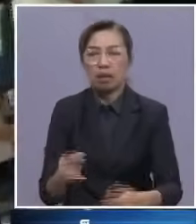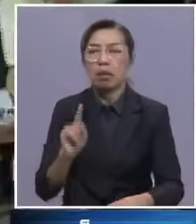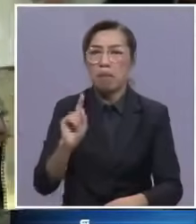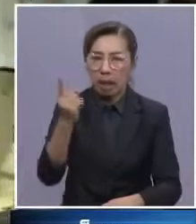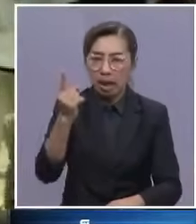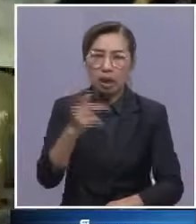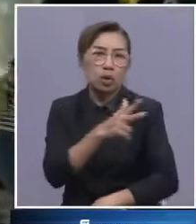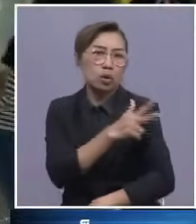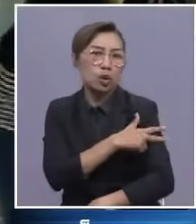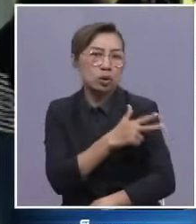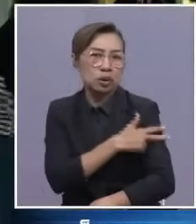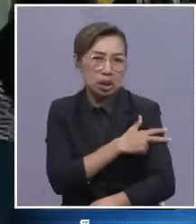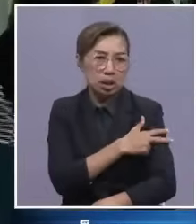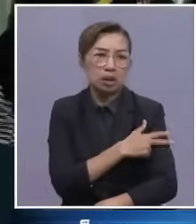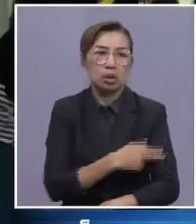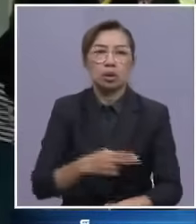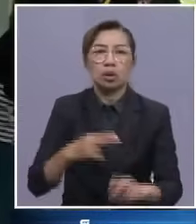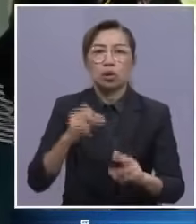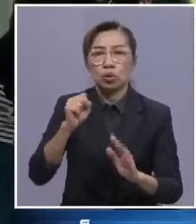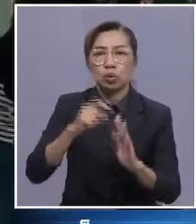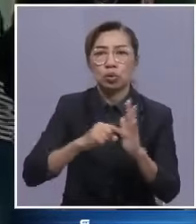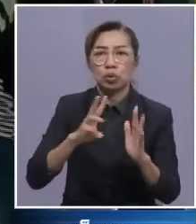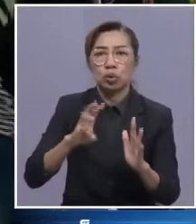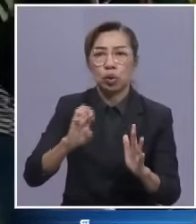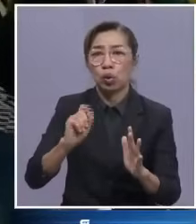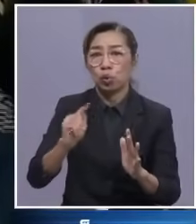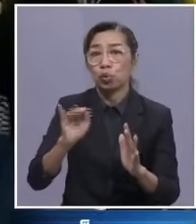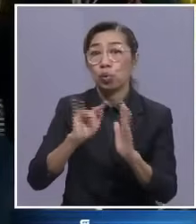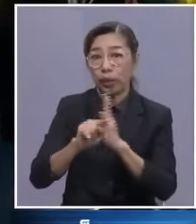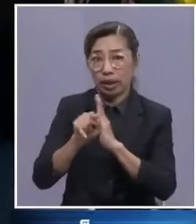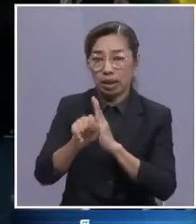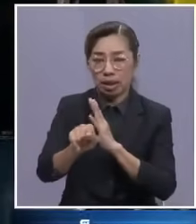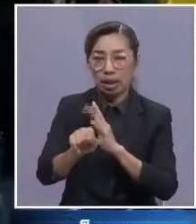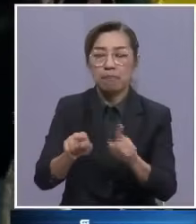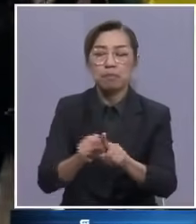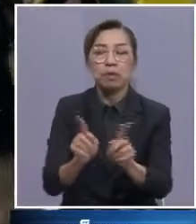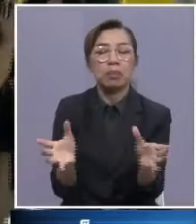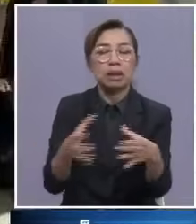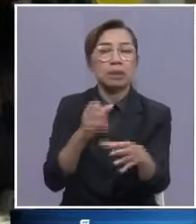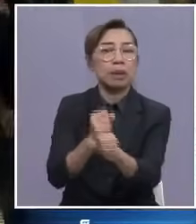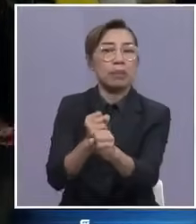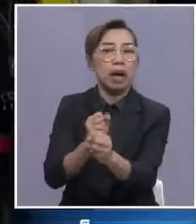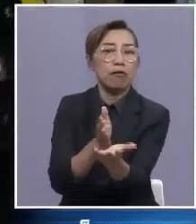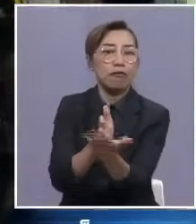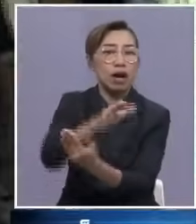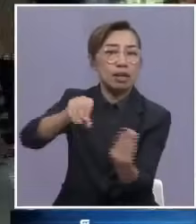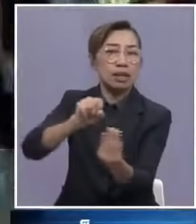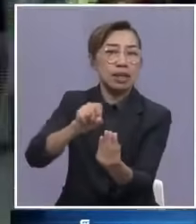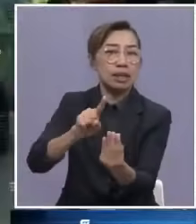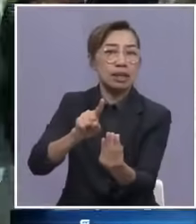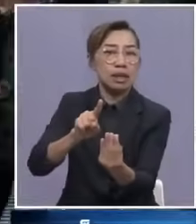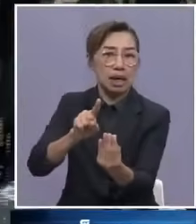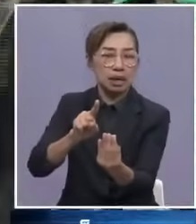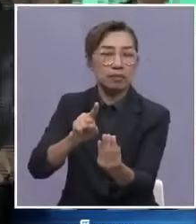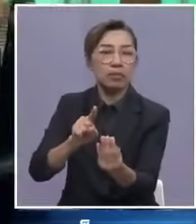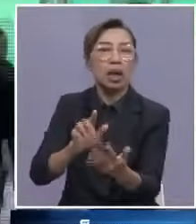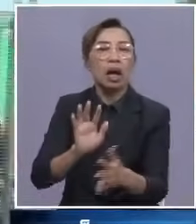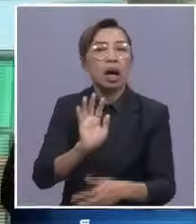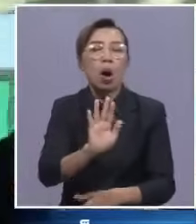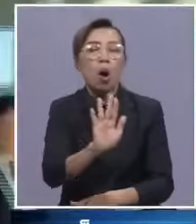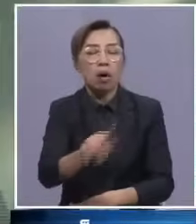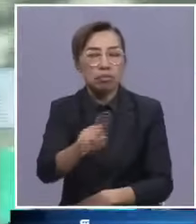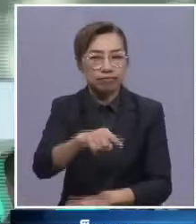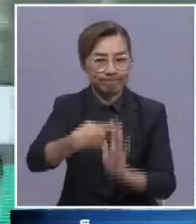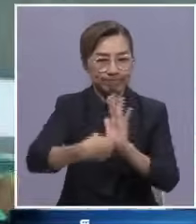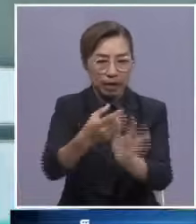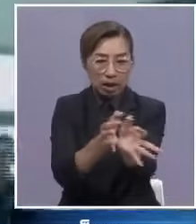สัพพวิทยสิริฮะขออภัยนะครับดร.สุวิทย์สัพพวิทยสิริเป็นทีมงานเศรษฐศาสตร์นอกขนบฮะที่อธิ